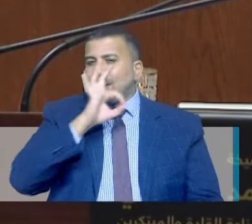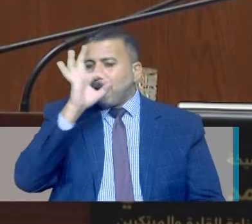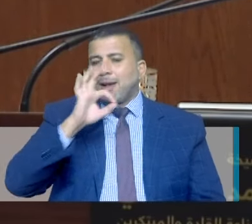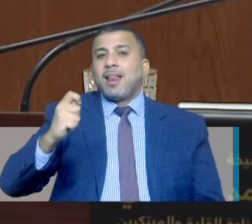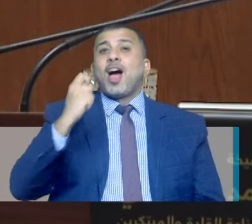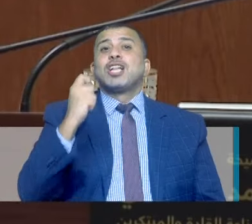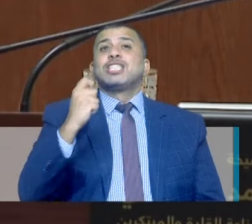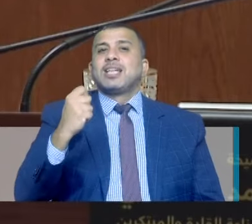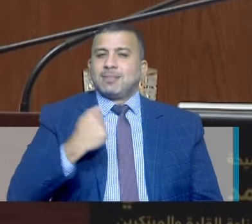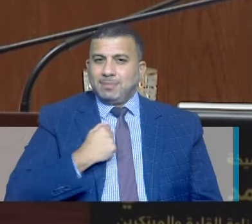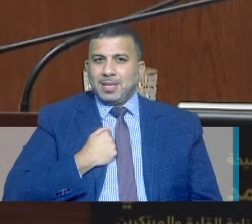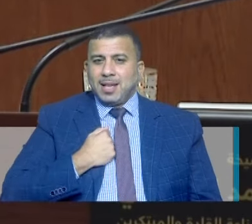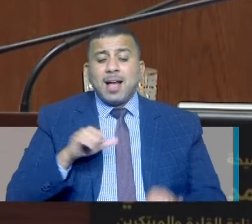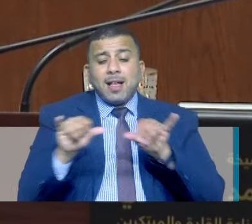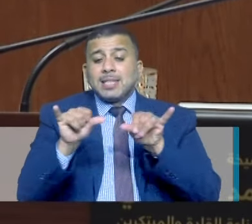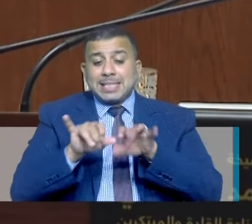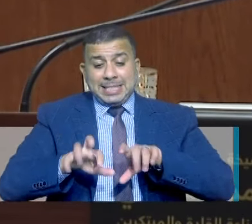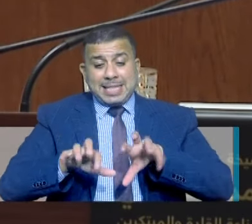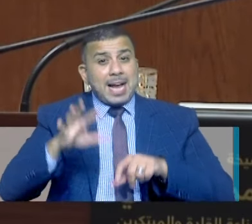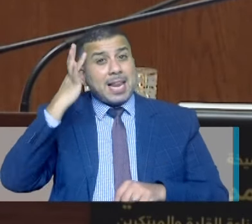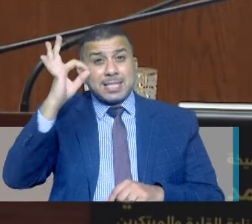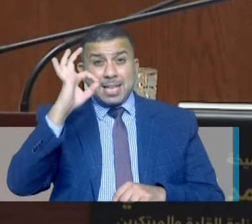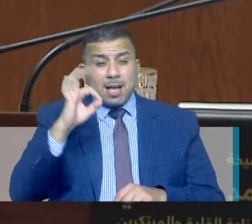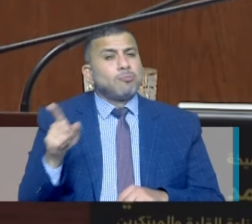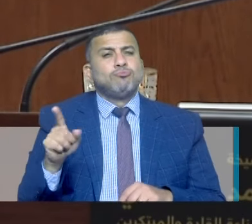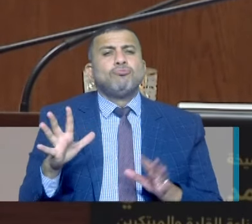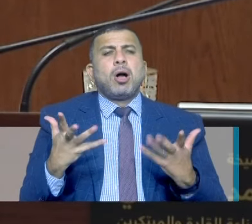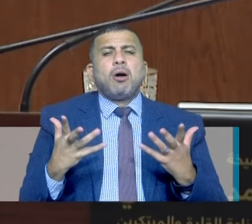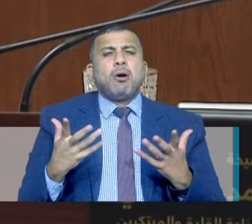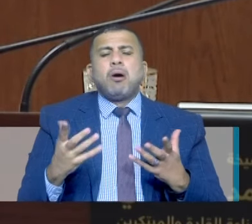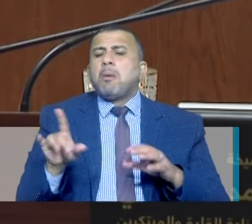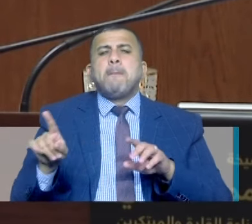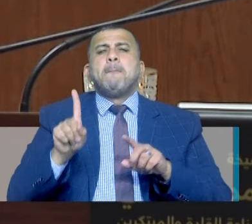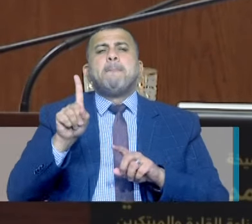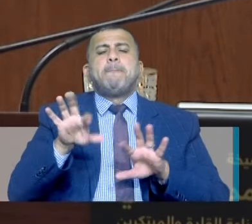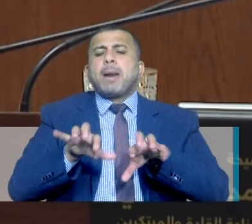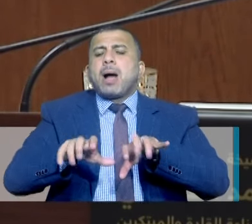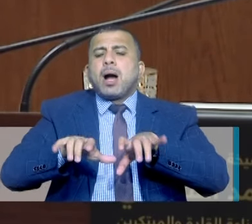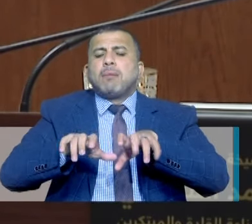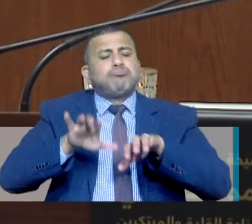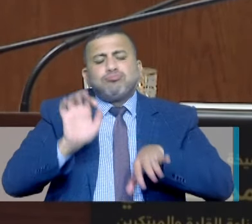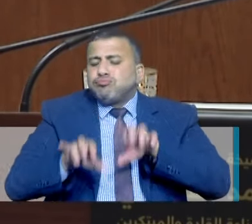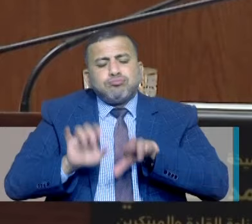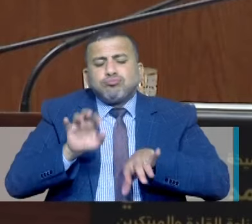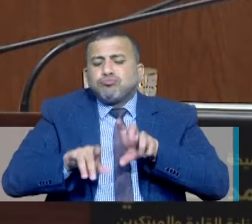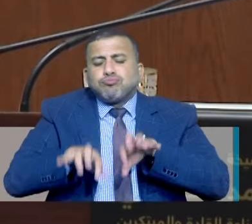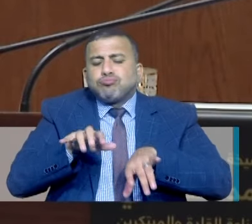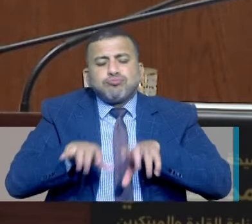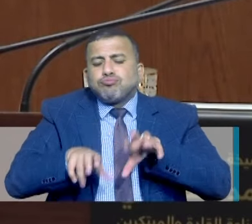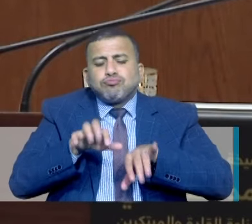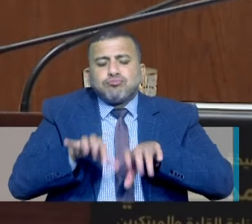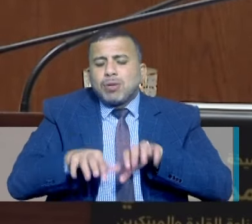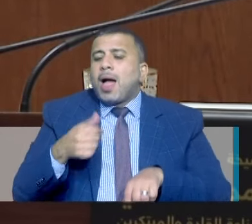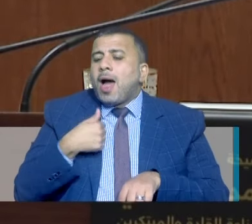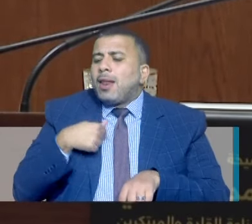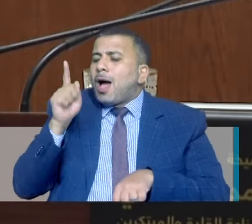الأصيلة. فالذكاء الاصطناعي ما هو سوى لغة برمجية، وكلما فهمنا سنطوع